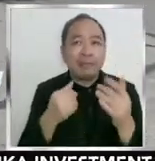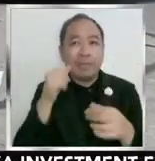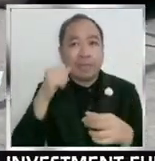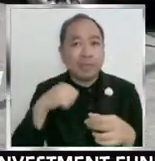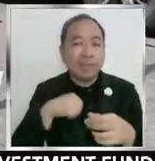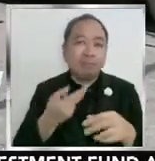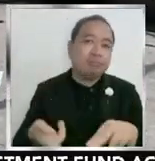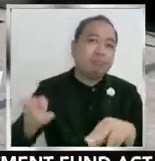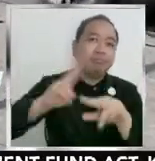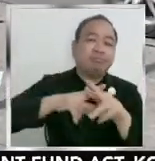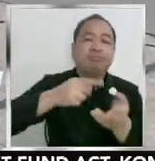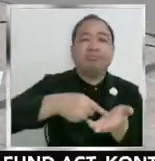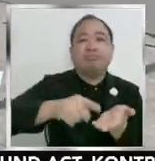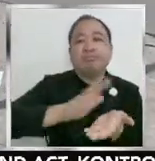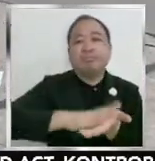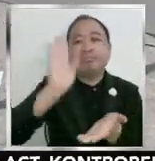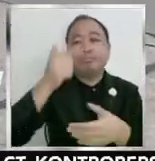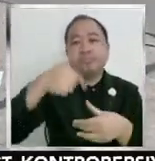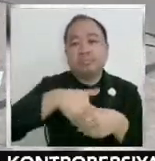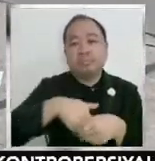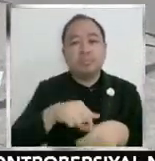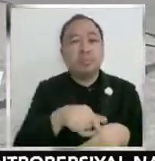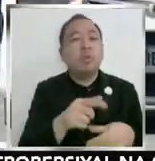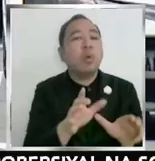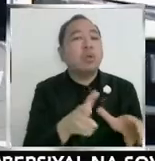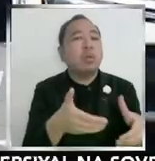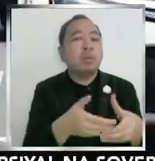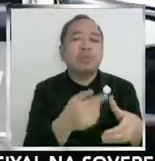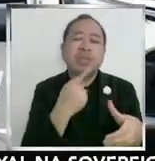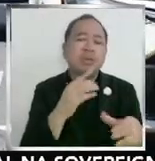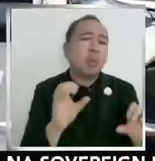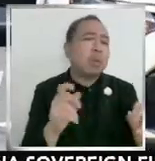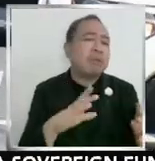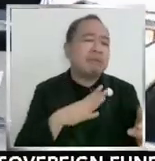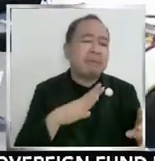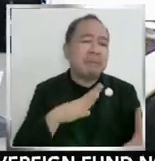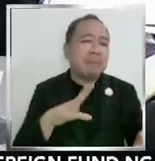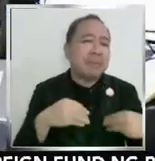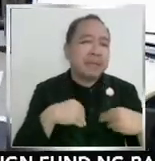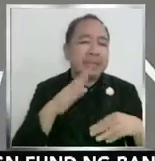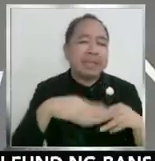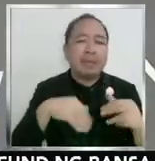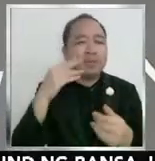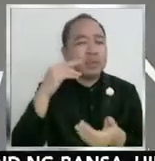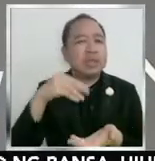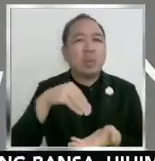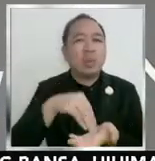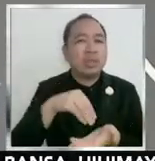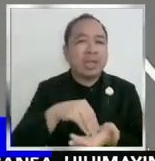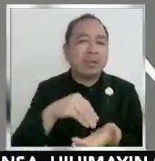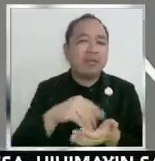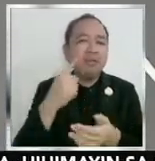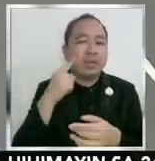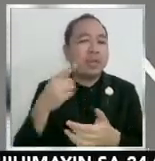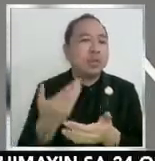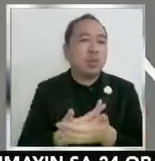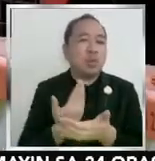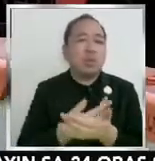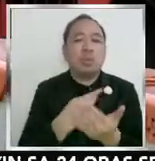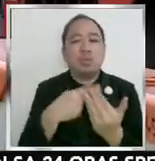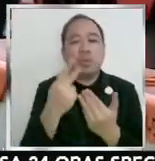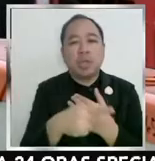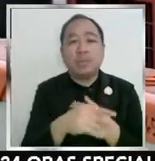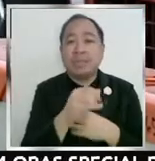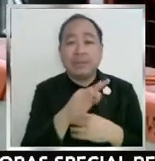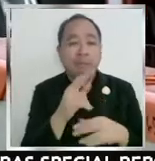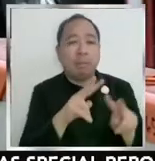Sabi ng Manibela, di bali na lamang kesa naman daw mabaon sila sa utang sa modernization program. Kung minamaliit umano ang kanilang bilang,